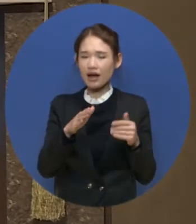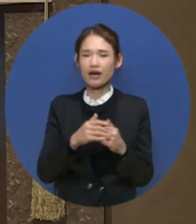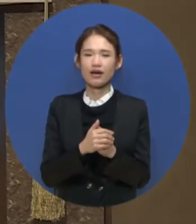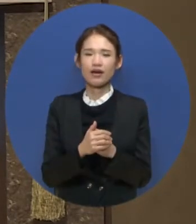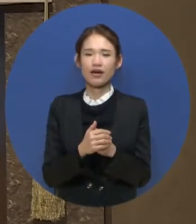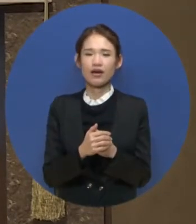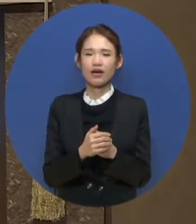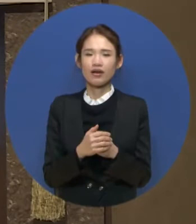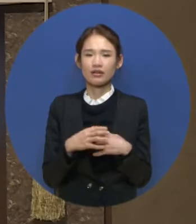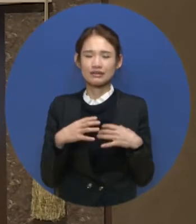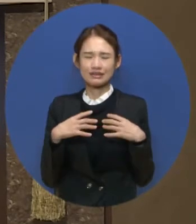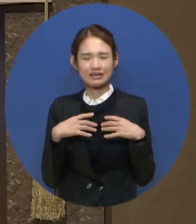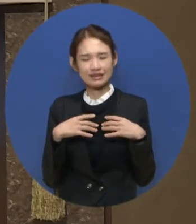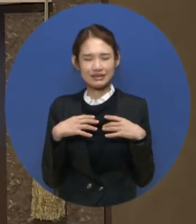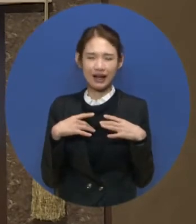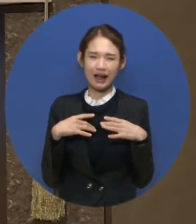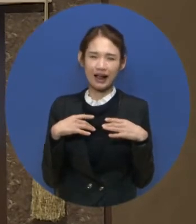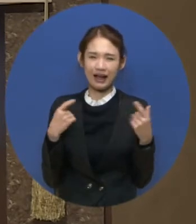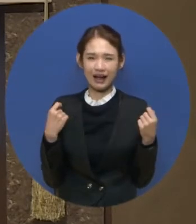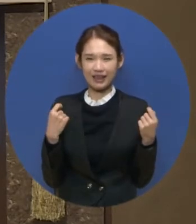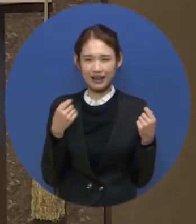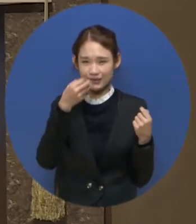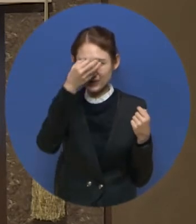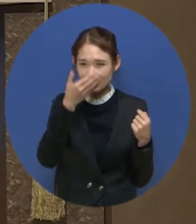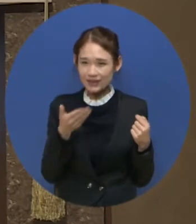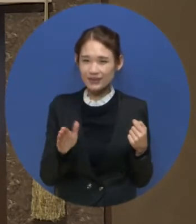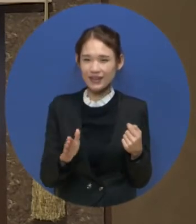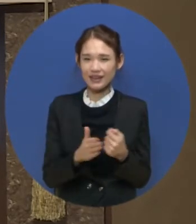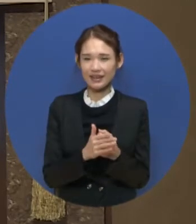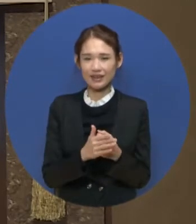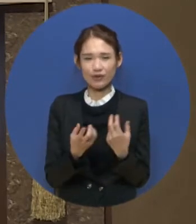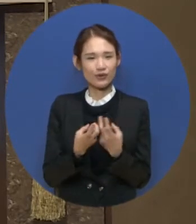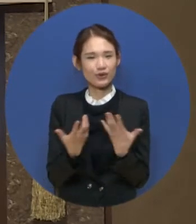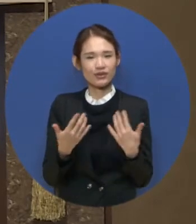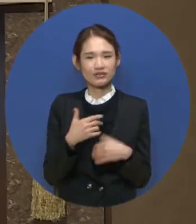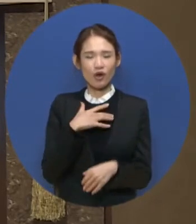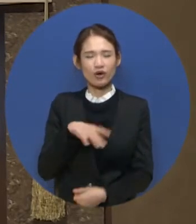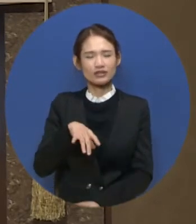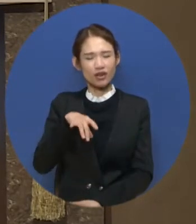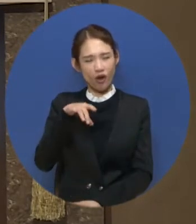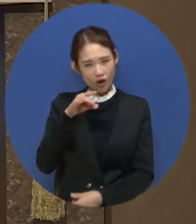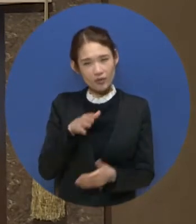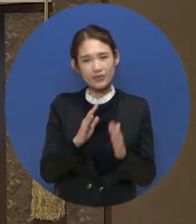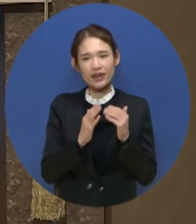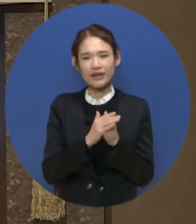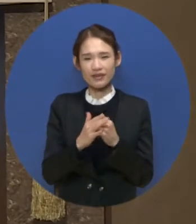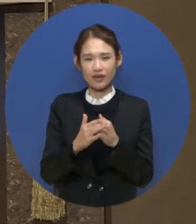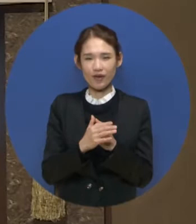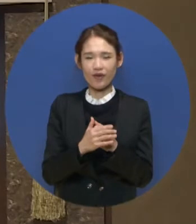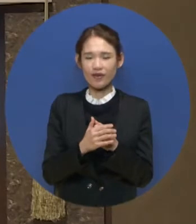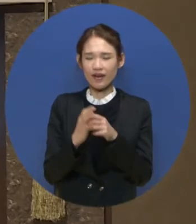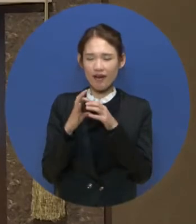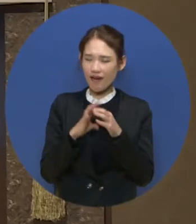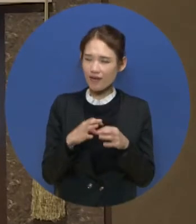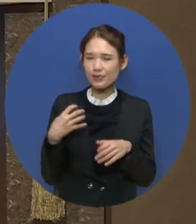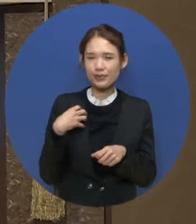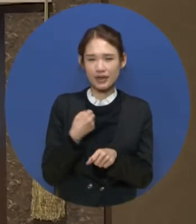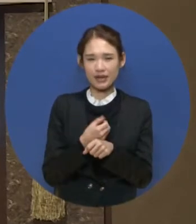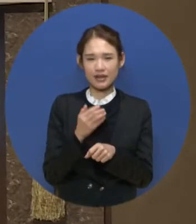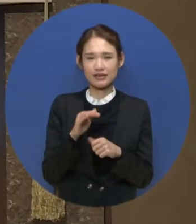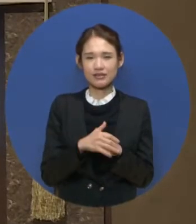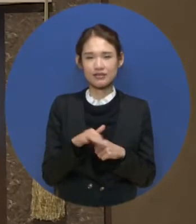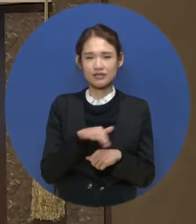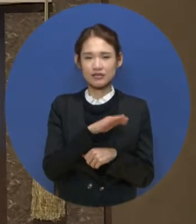너무 자랑을 너무 많이 해서 죄송한데 어쩔 수 없이 저희가 이제 처음 생기다 해오신 보니까. 거니까요. 그래서